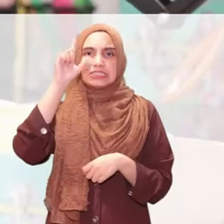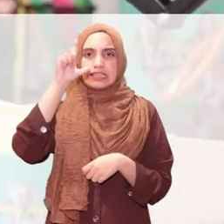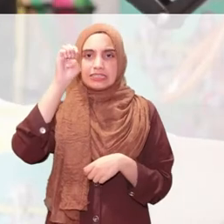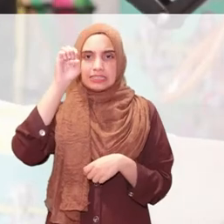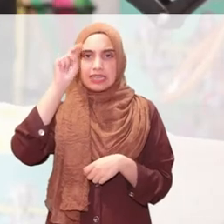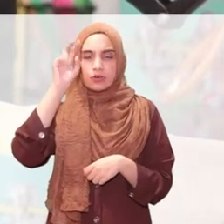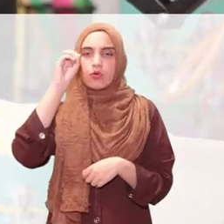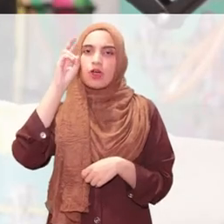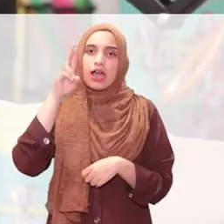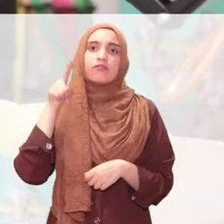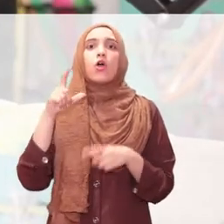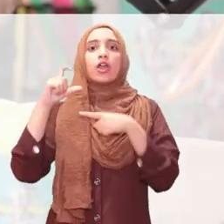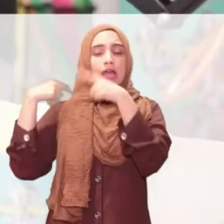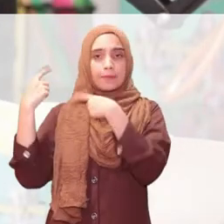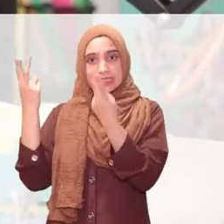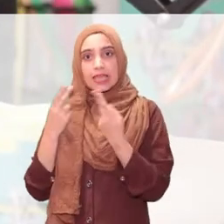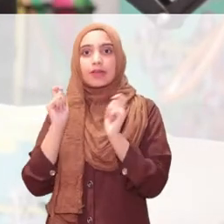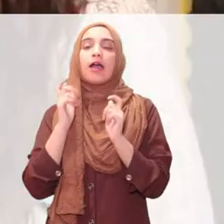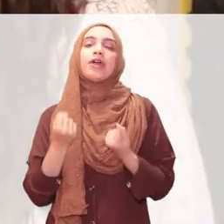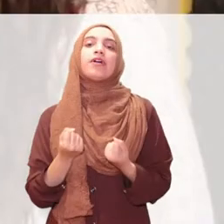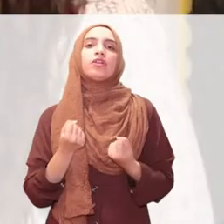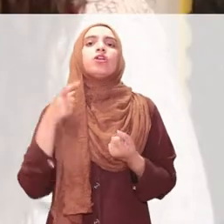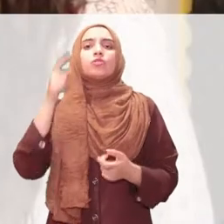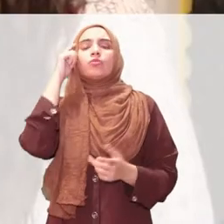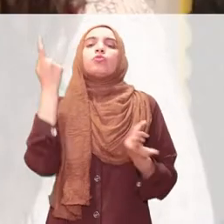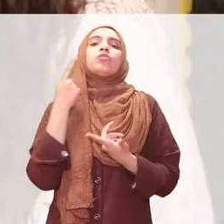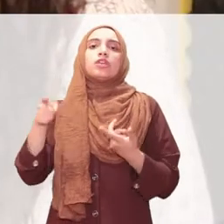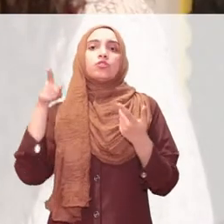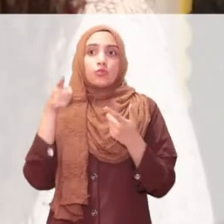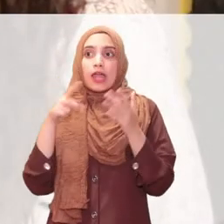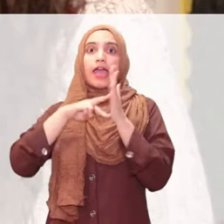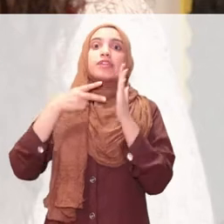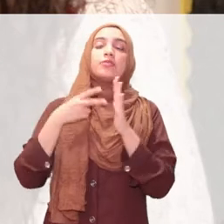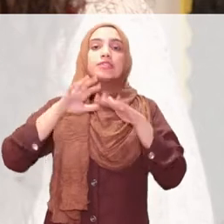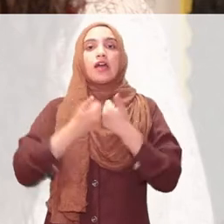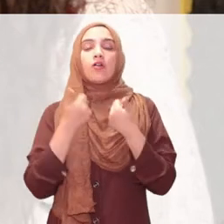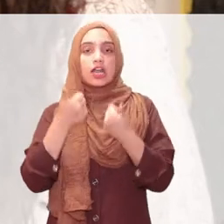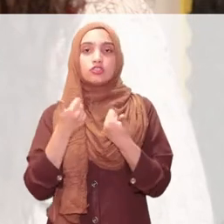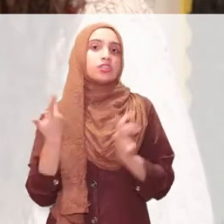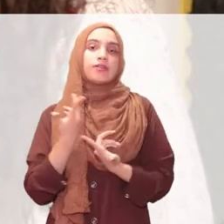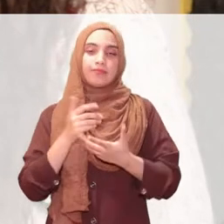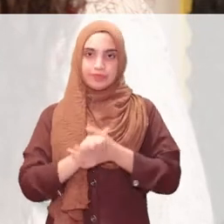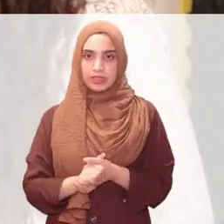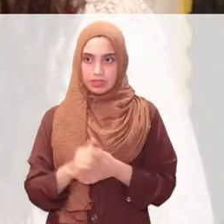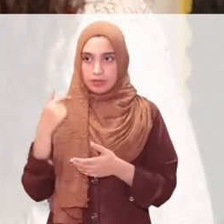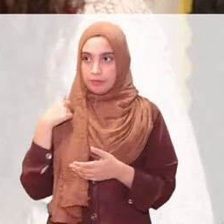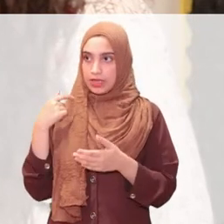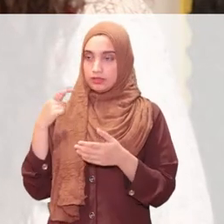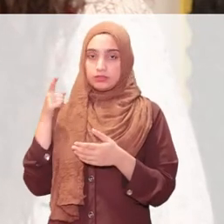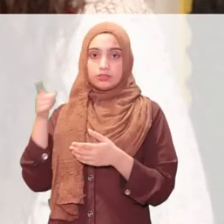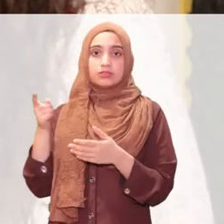धार्मिक प्लीज लाइक गोइंग टो डिफरेंट कंट्री विच कंट्री ड्यू 2012 यस फॉर थे सेकंड मोस्ट सिक्सेस एंड